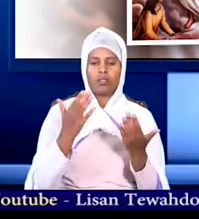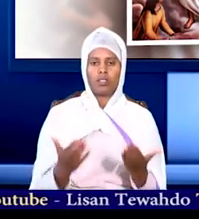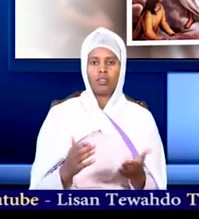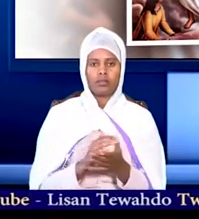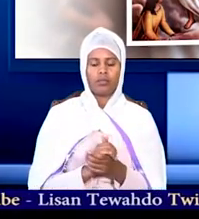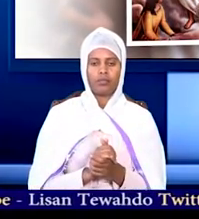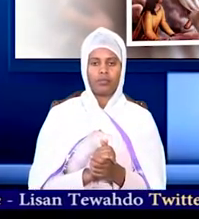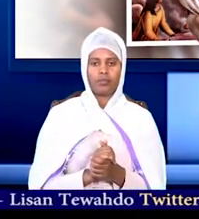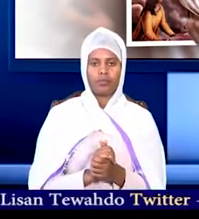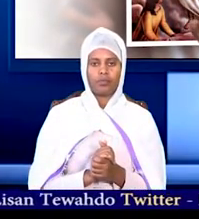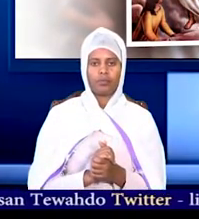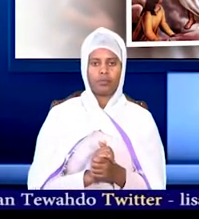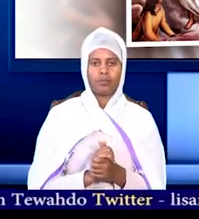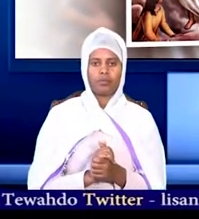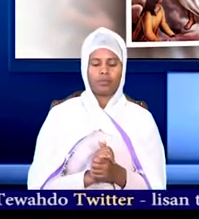ኣብዛ ሰንበት እዚኣ